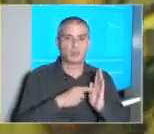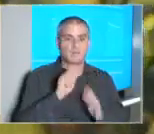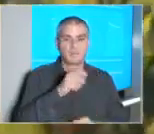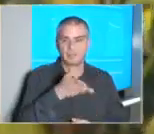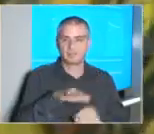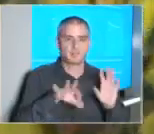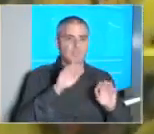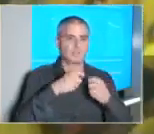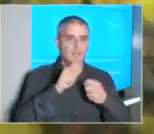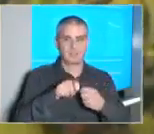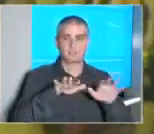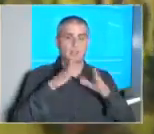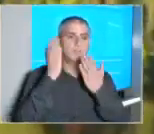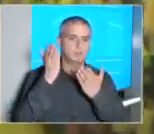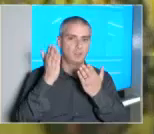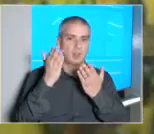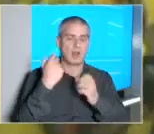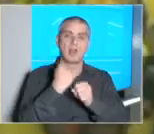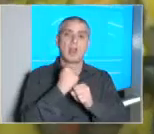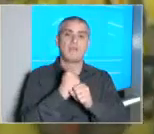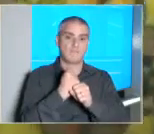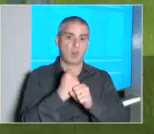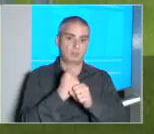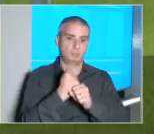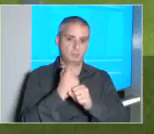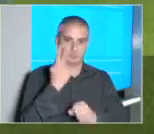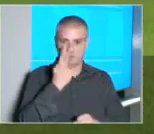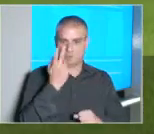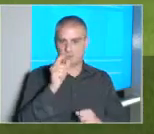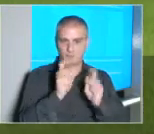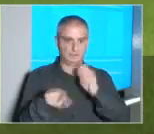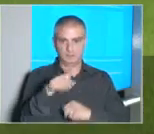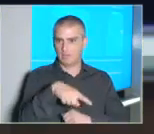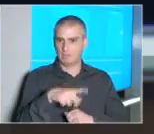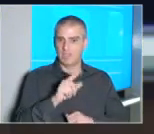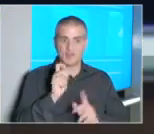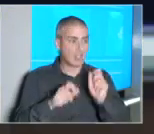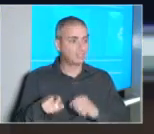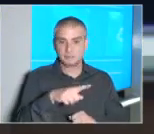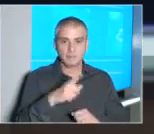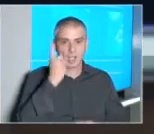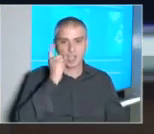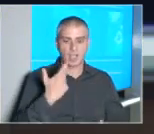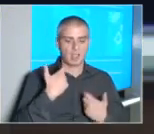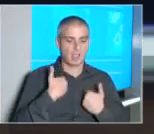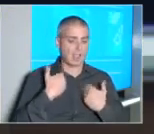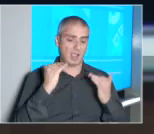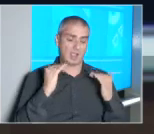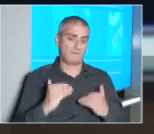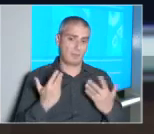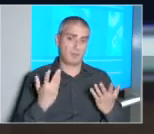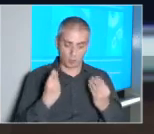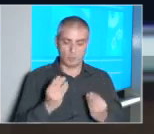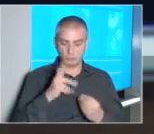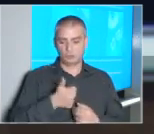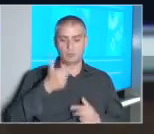מהכנסת, מנבחרי הציבור, מהממשלה, לפעול ו... כמובן גם האזרחים, אבל האזרחים חייבים לי הרבה פחות. טוב